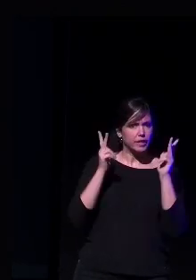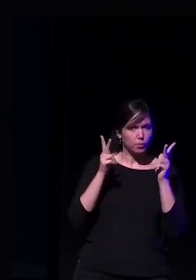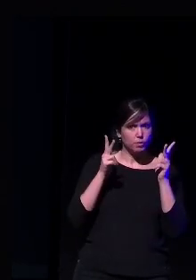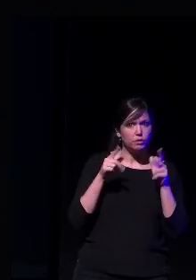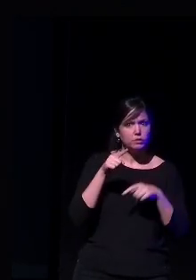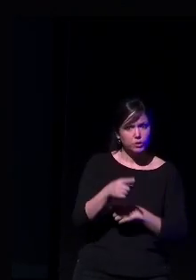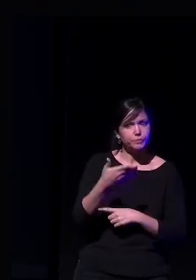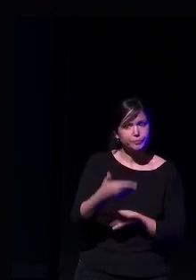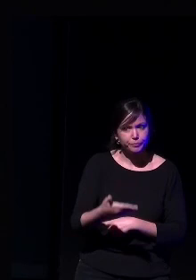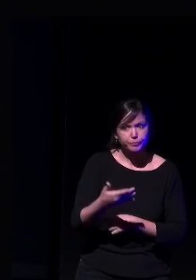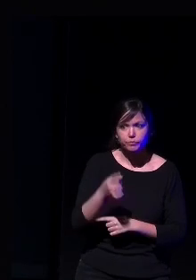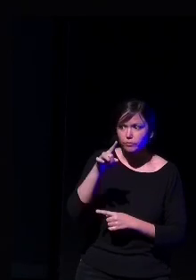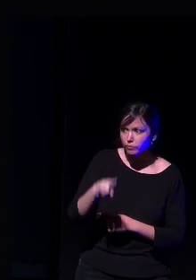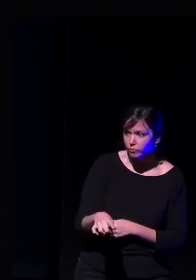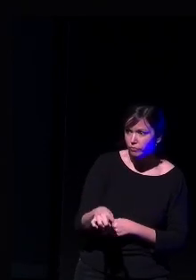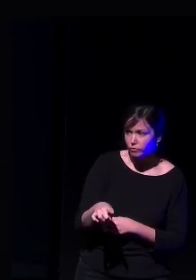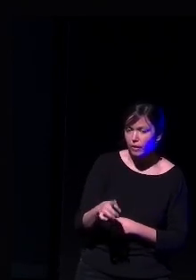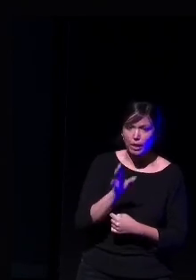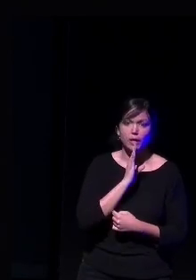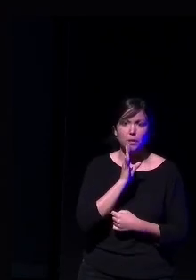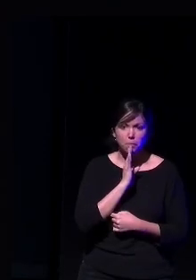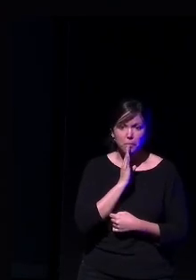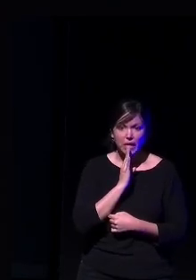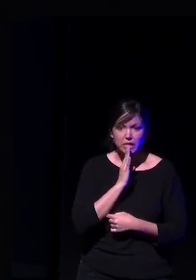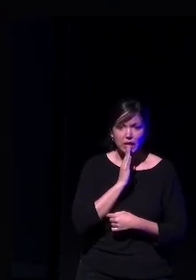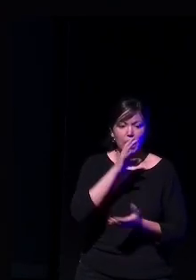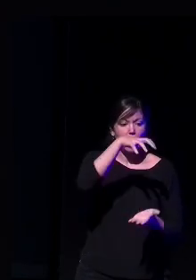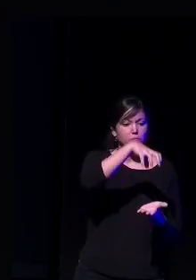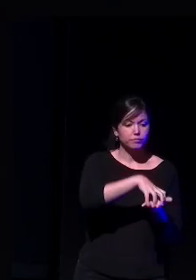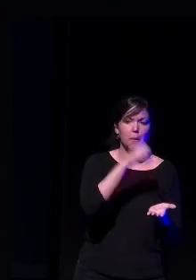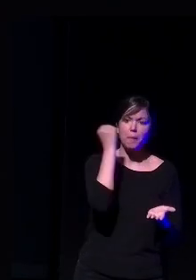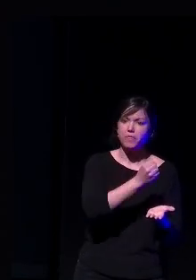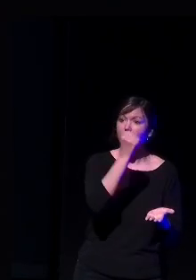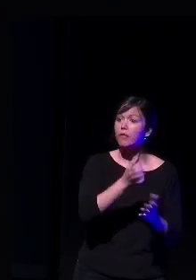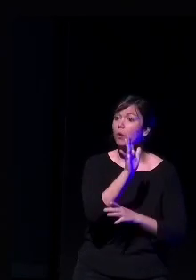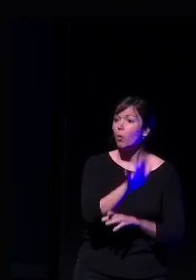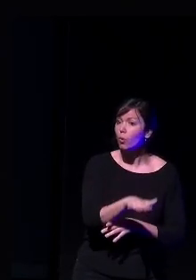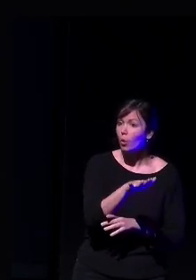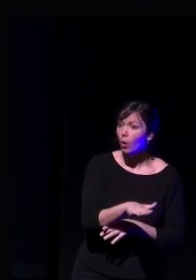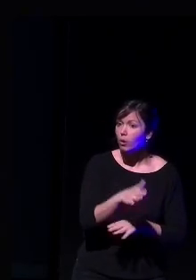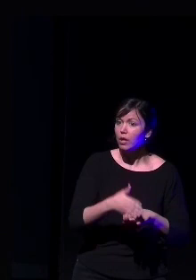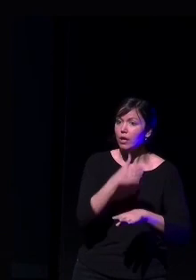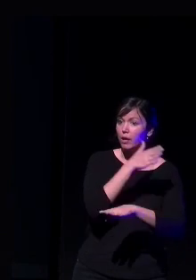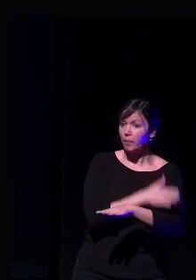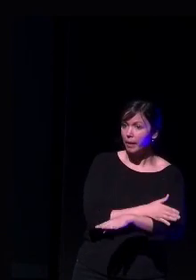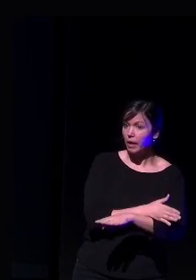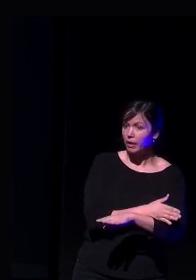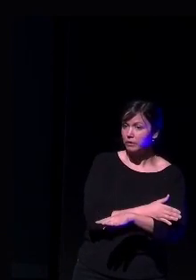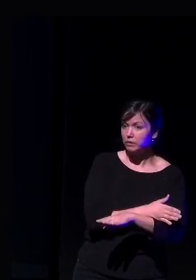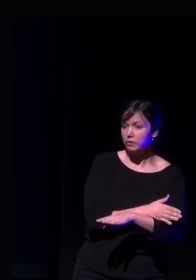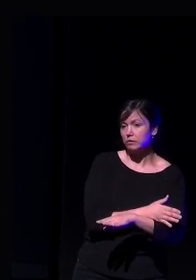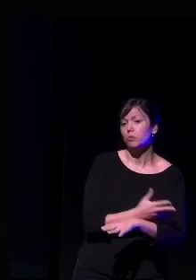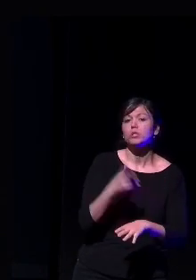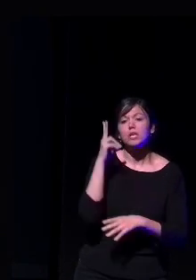cosa molt important que ens està passant al matadero d'Olot és que abans de la mort